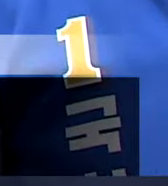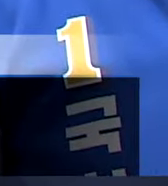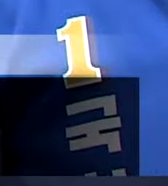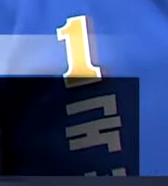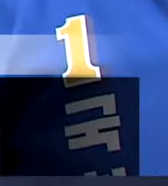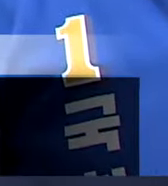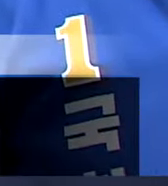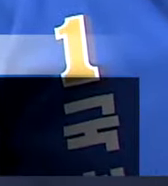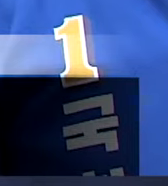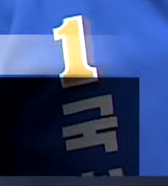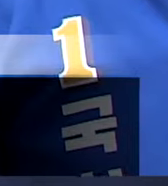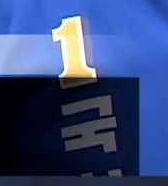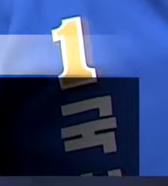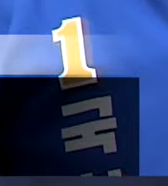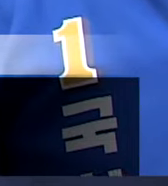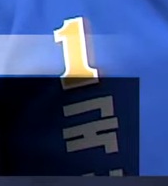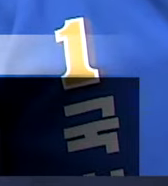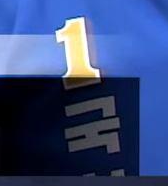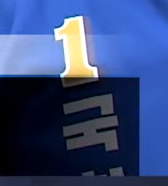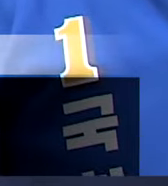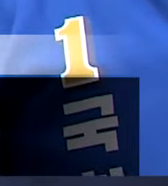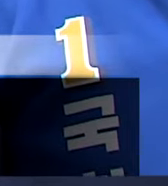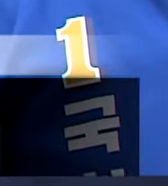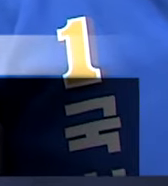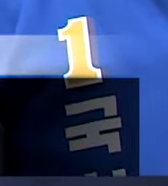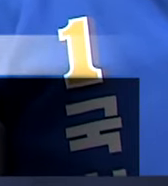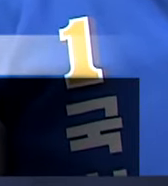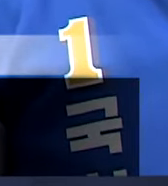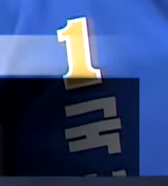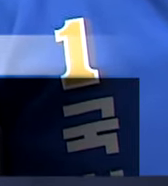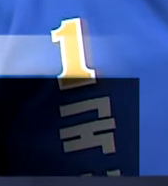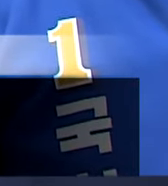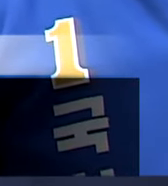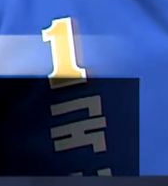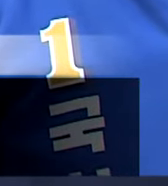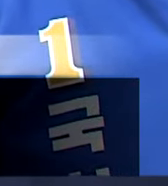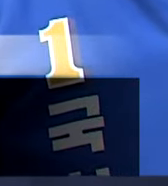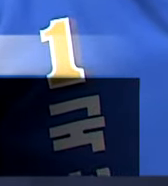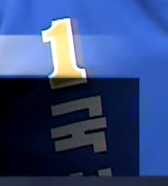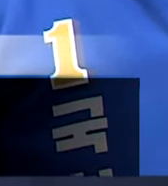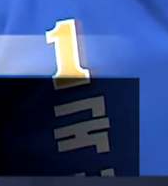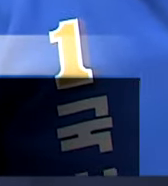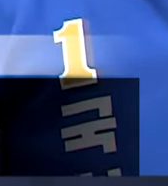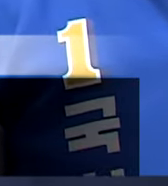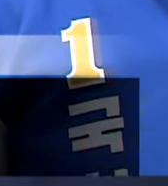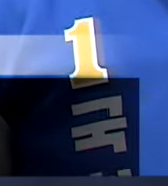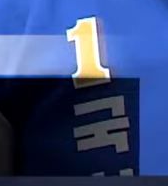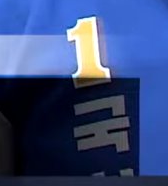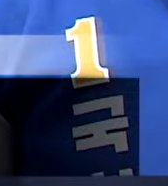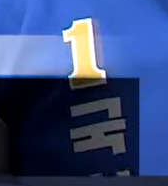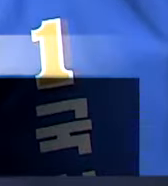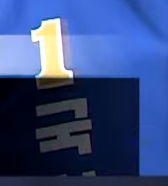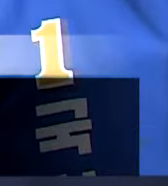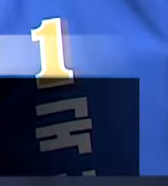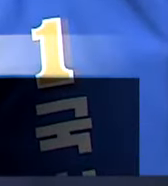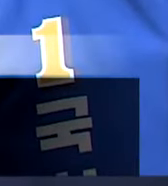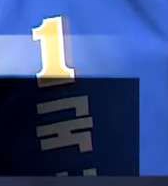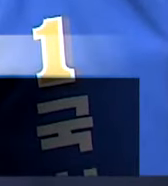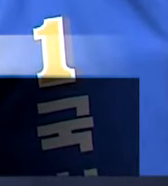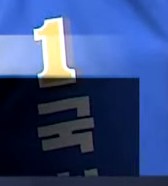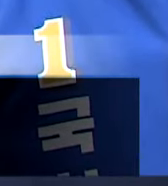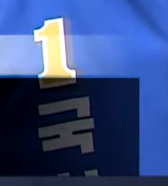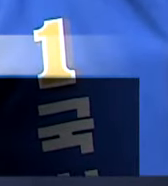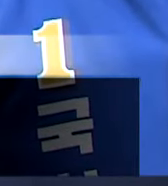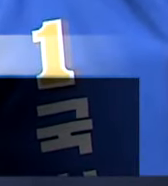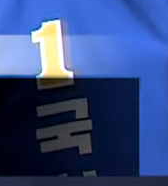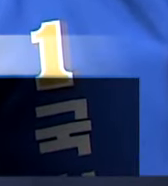윤석열 정권의 무능과 국정 실패로 민생과 경제가 완전히 파탄 지경에 처했습니다. 대통령이